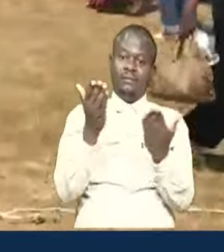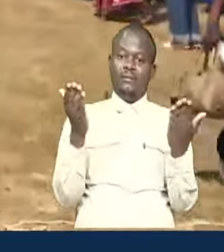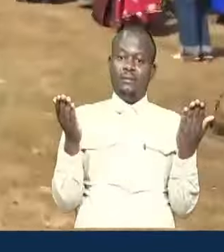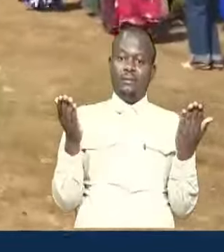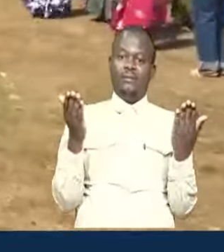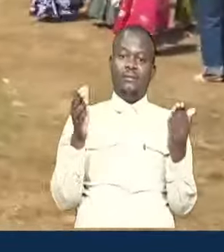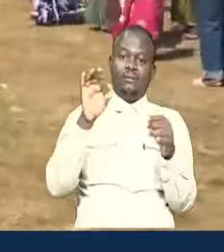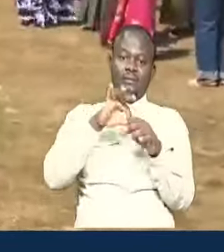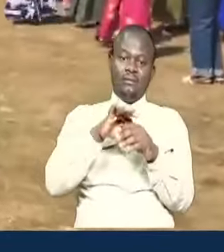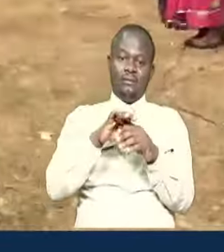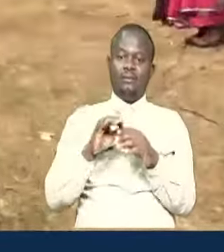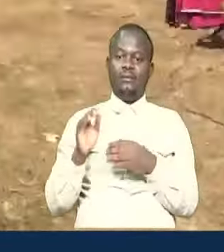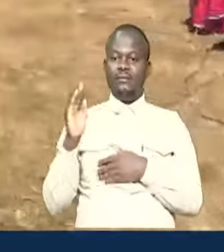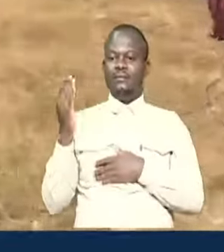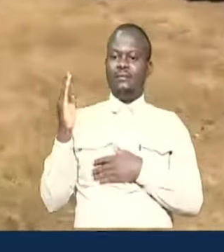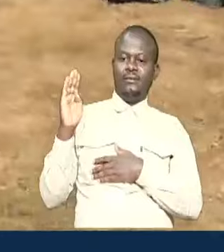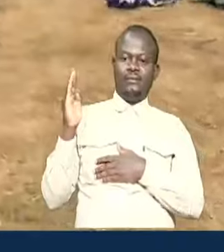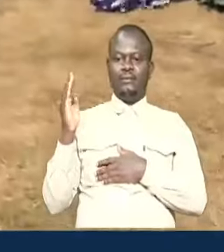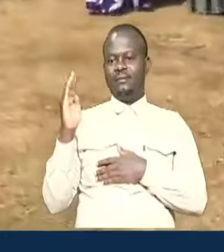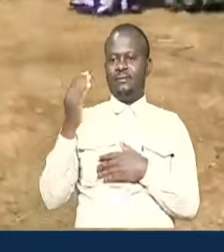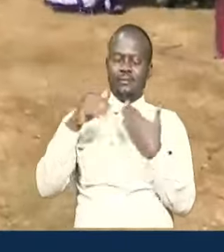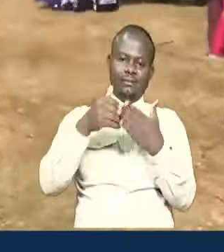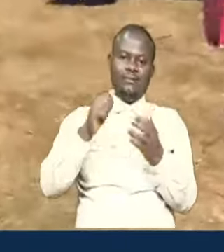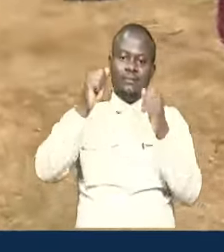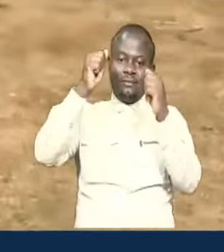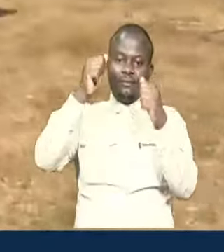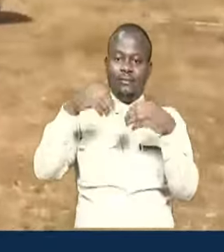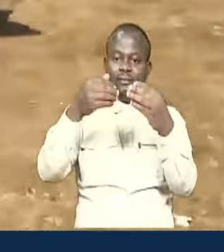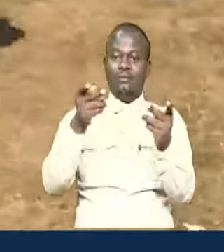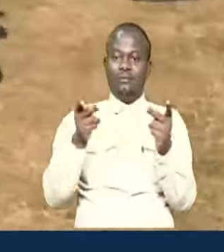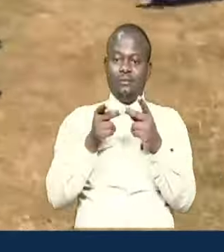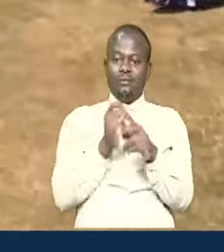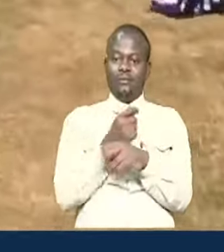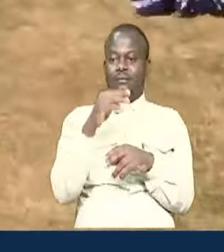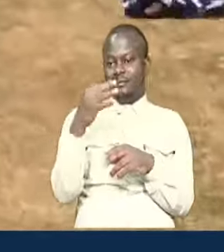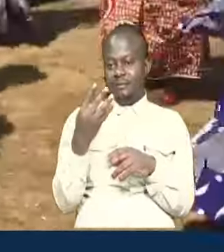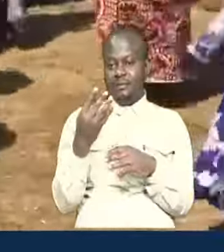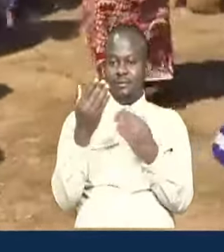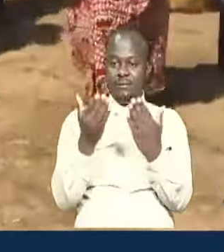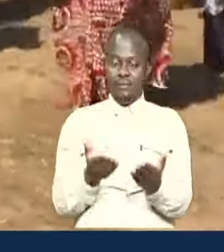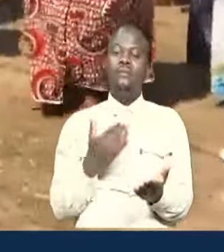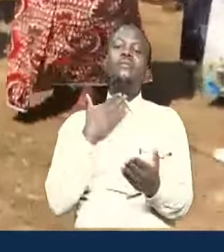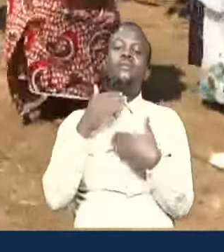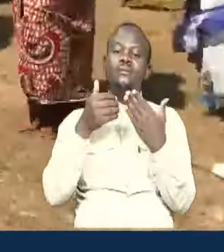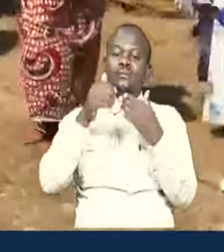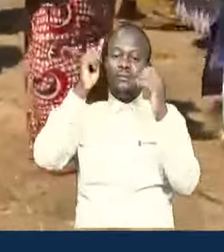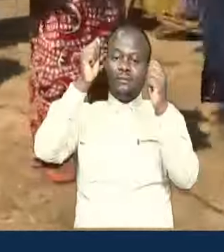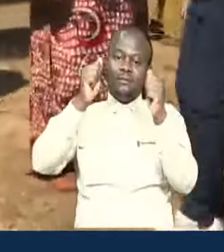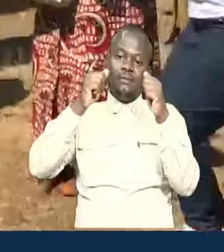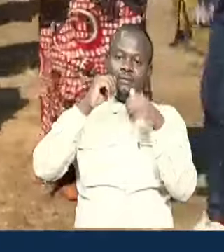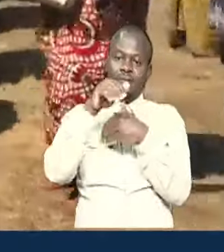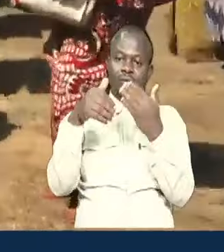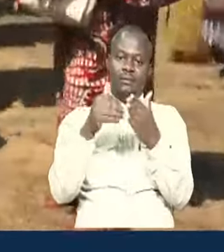itora mu gisa n'umwereko mu kwiyamamaza buri wese yahabwaga umwanya ungana n'iminota 4 akajya imbere yabo yifuzaho amajwi